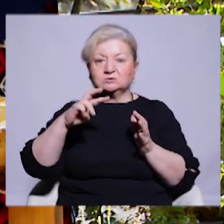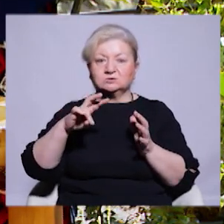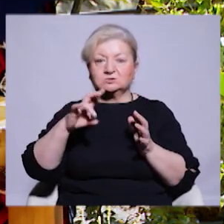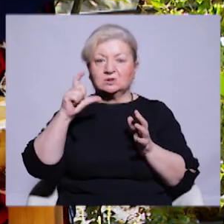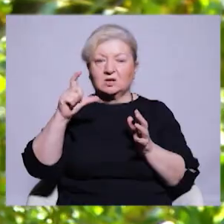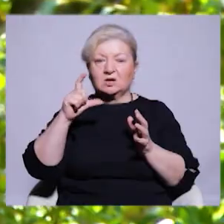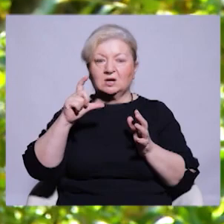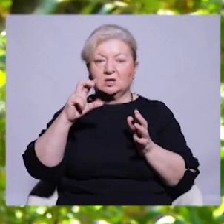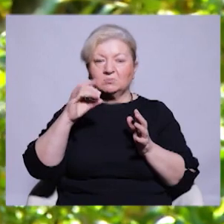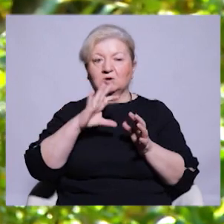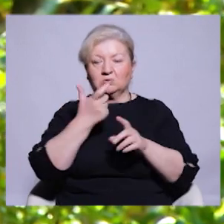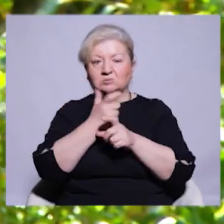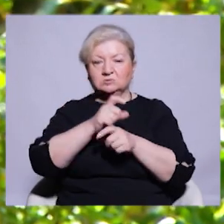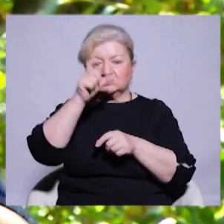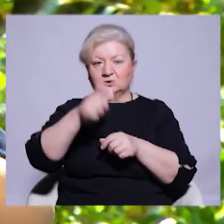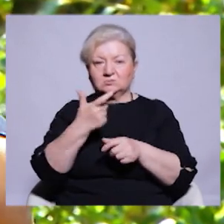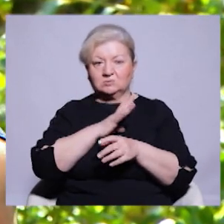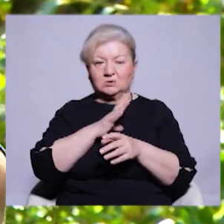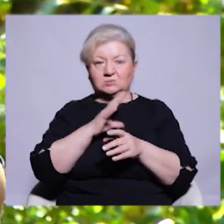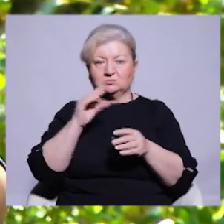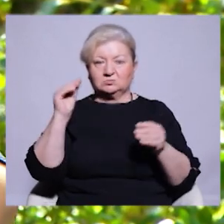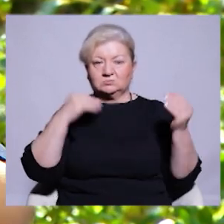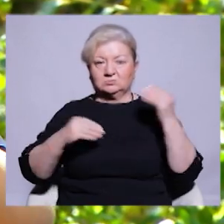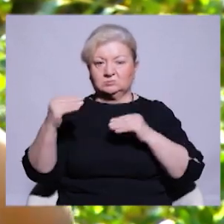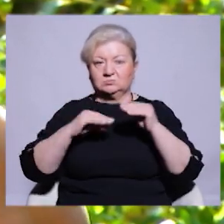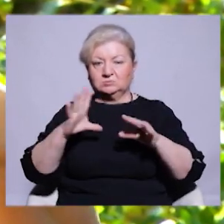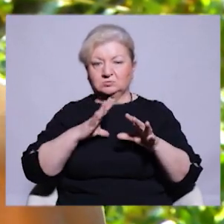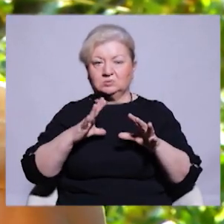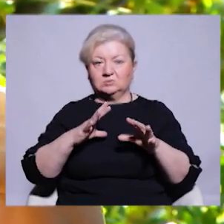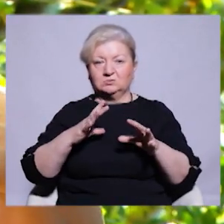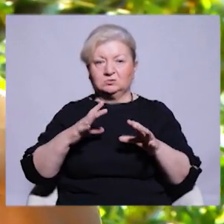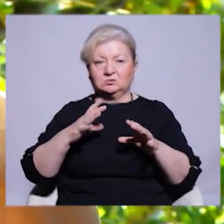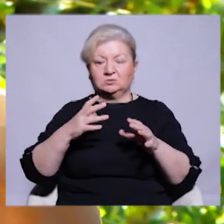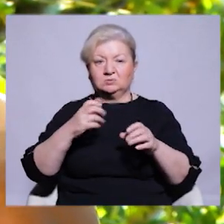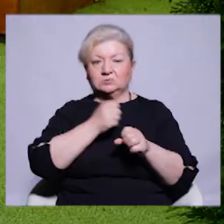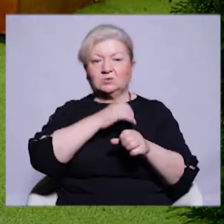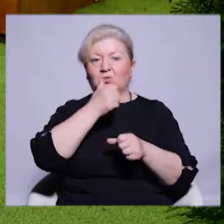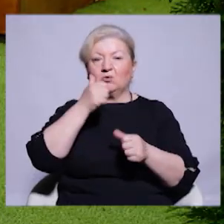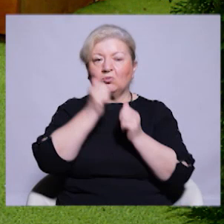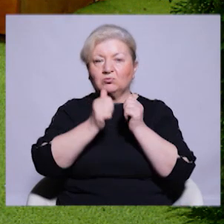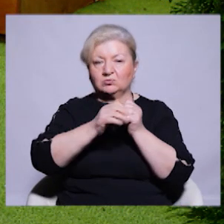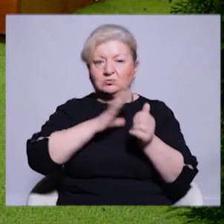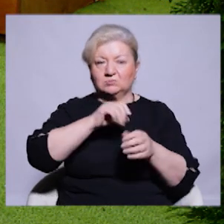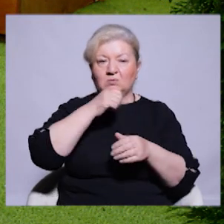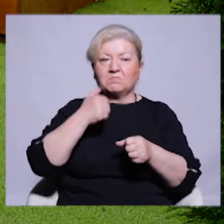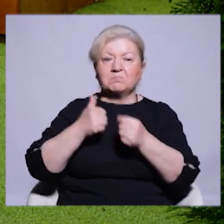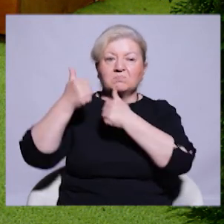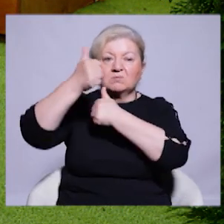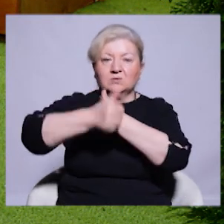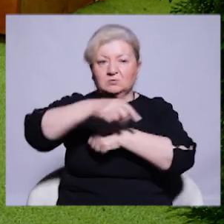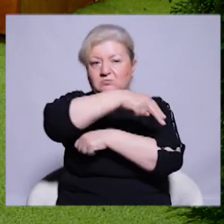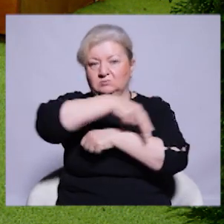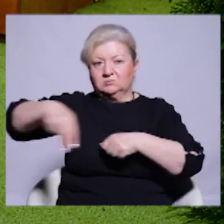თოროსნები იყვნენ კარგად შეიარაღებული მხედრები, რომელიც ყოველთვის იდგნენ წინა პლანზე ბრძოლის დროს. მათ მოყვებოდათ შემდეგ